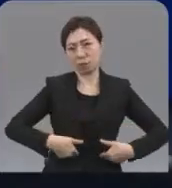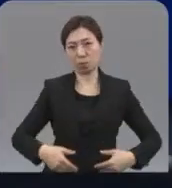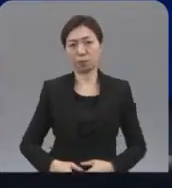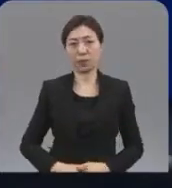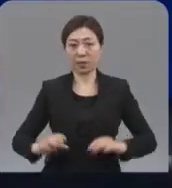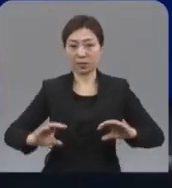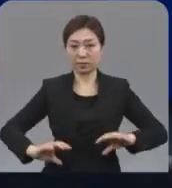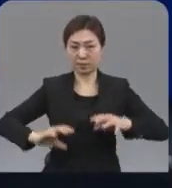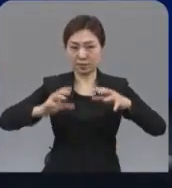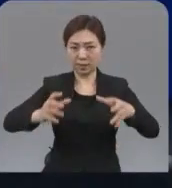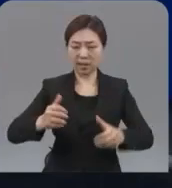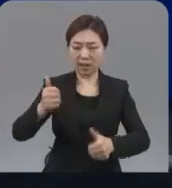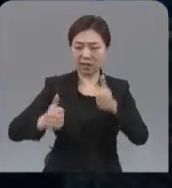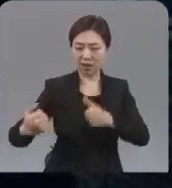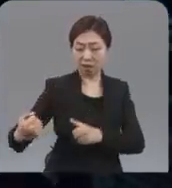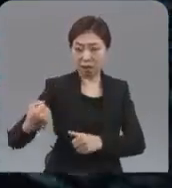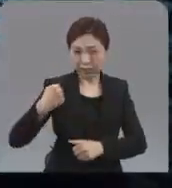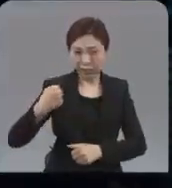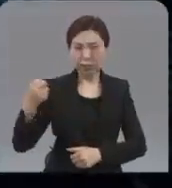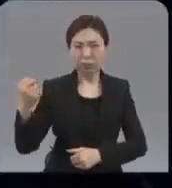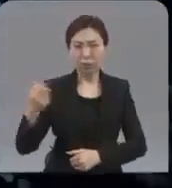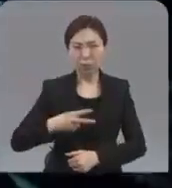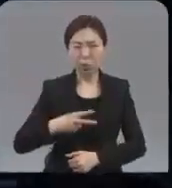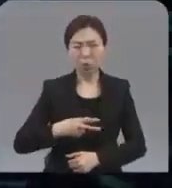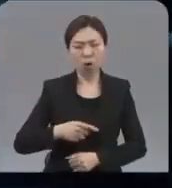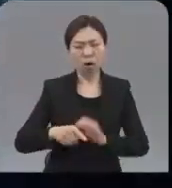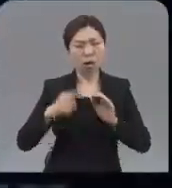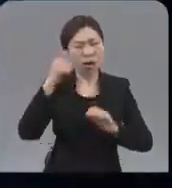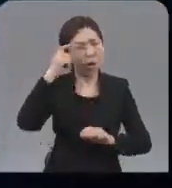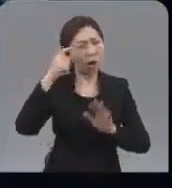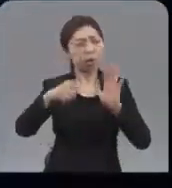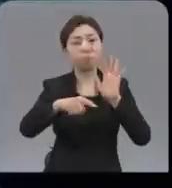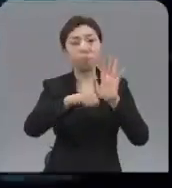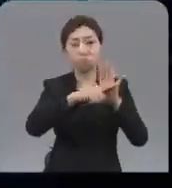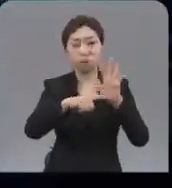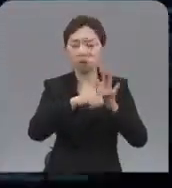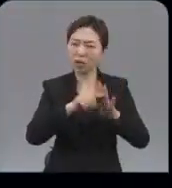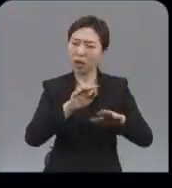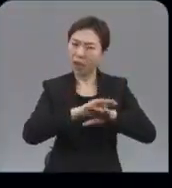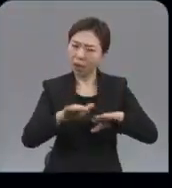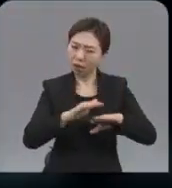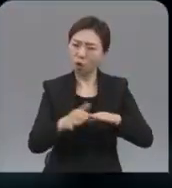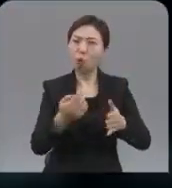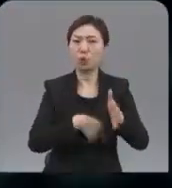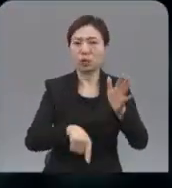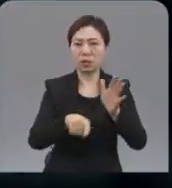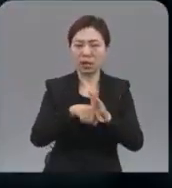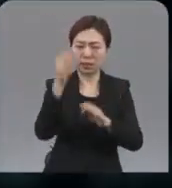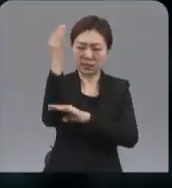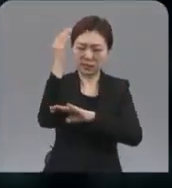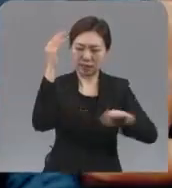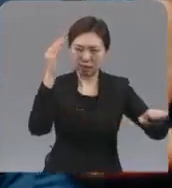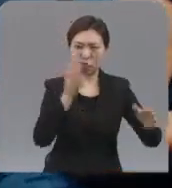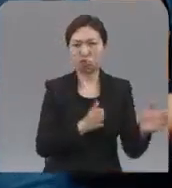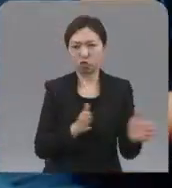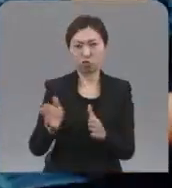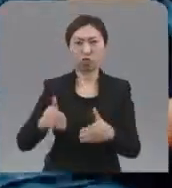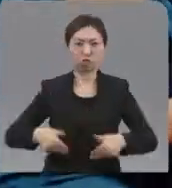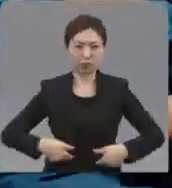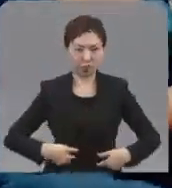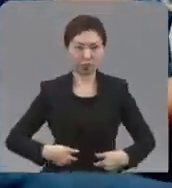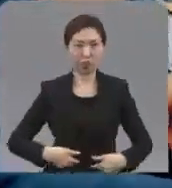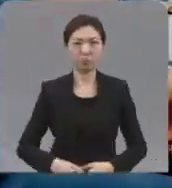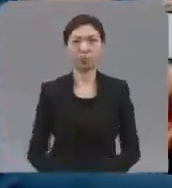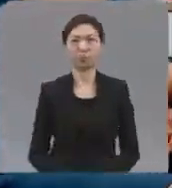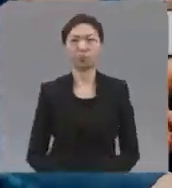banyak pihak yang mengkritik bahwa konsep roadmap Ai harus cepat disediakan untuk menciptakan daya saing Global yang komprehensif serta meminimalkan